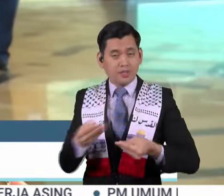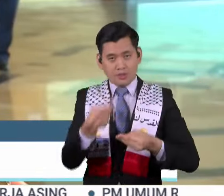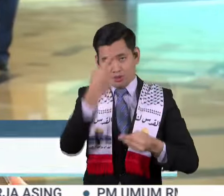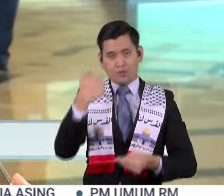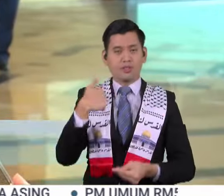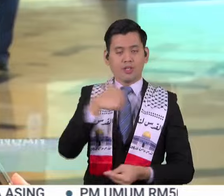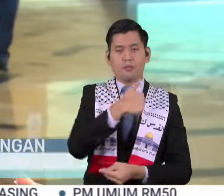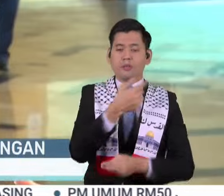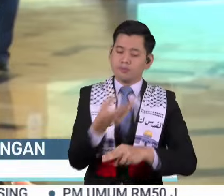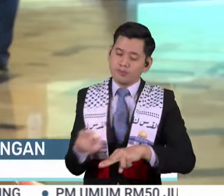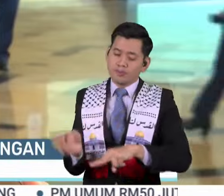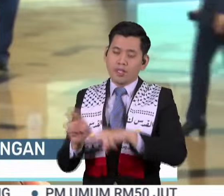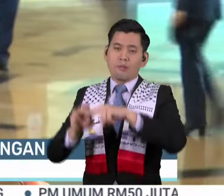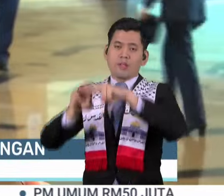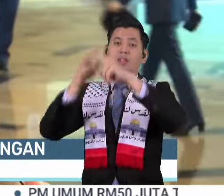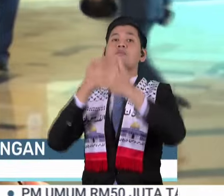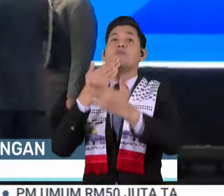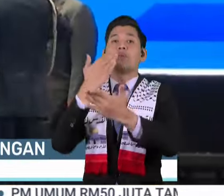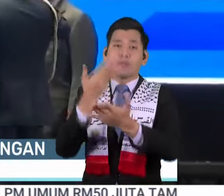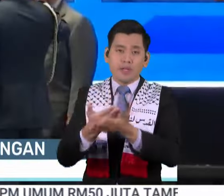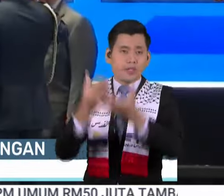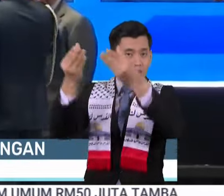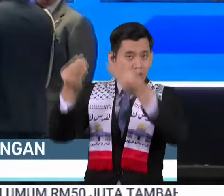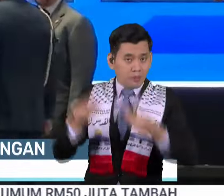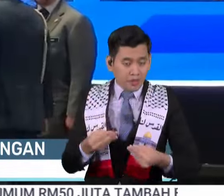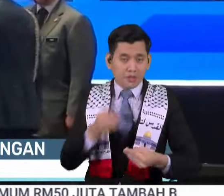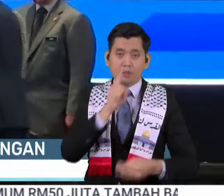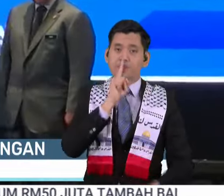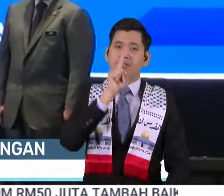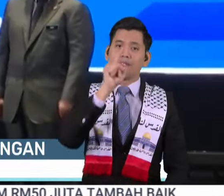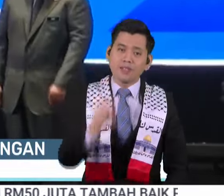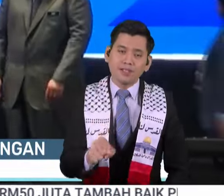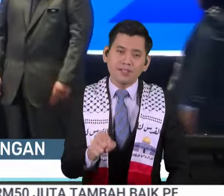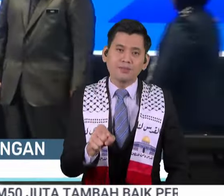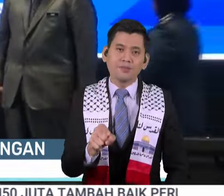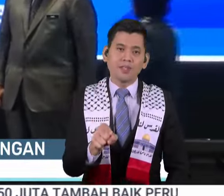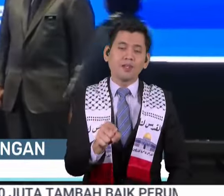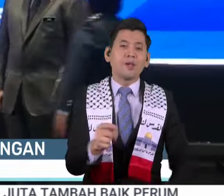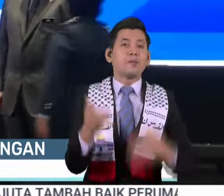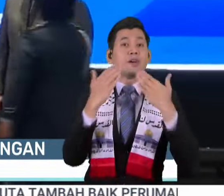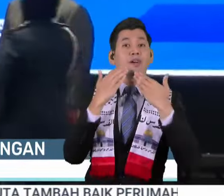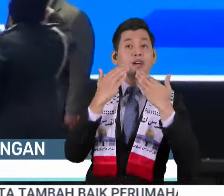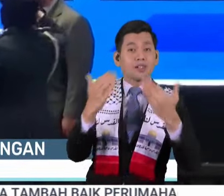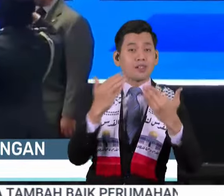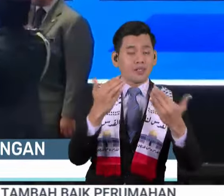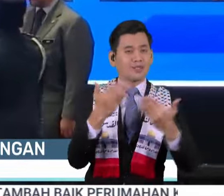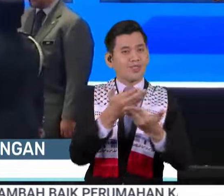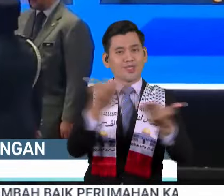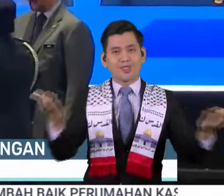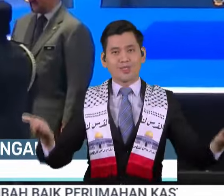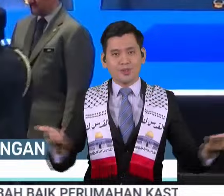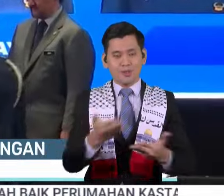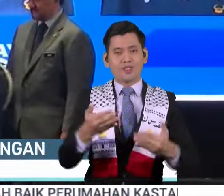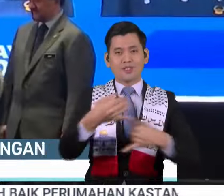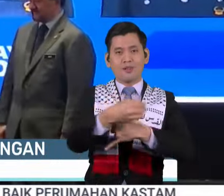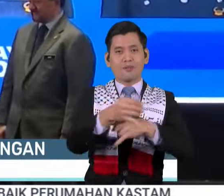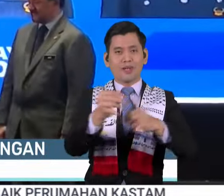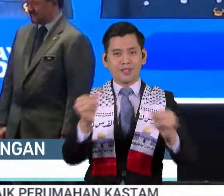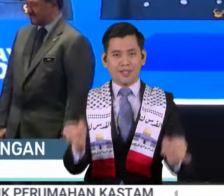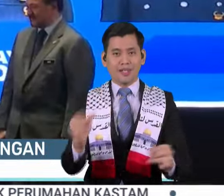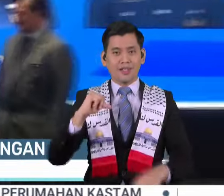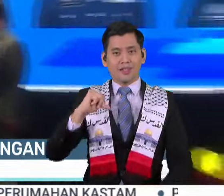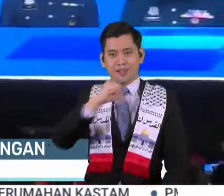dengan penambahbaikan yang diberikan, itu adalah salah satu penghargaan juga kepada warga jabatan dan kita